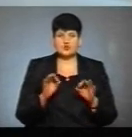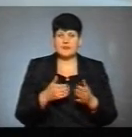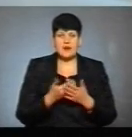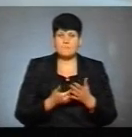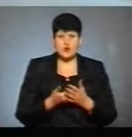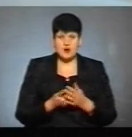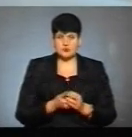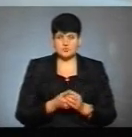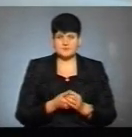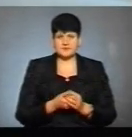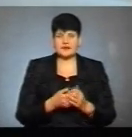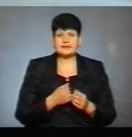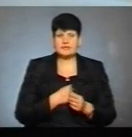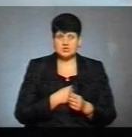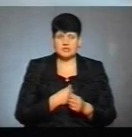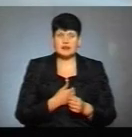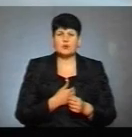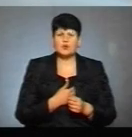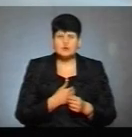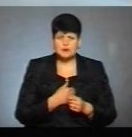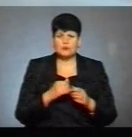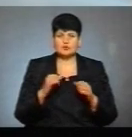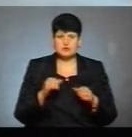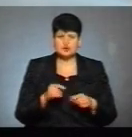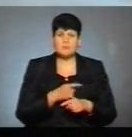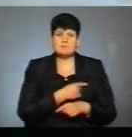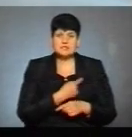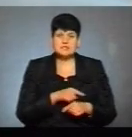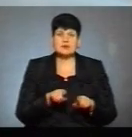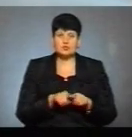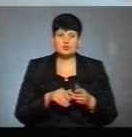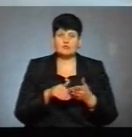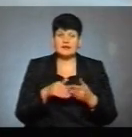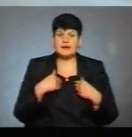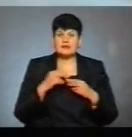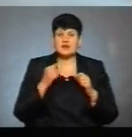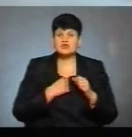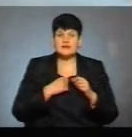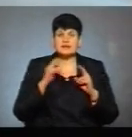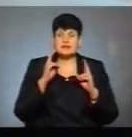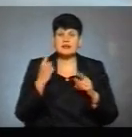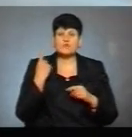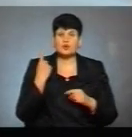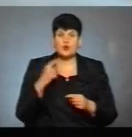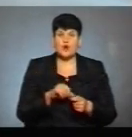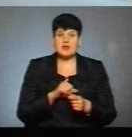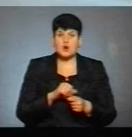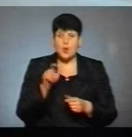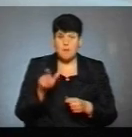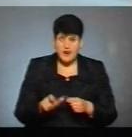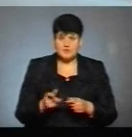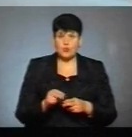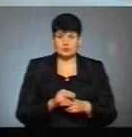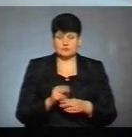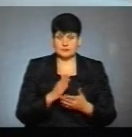що, на жаль, я б хотів, можливо, щоб медицина теж допомагала, але, на жаль, я не знаю ні одного наркомана, якого вилічили. Да,